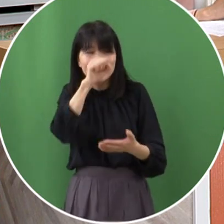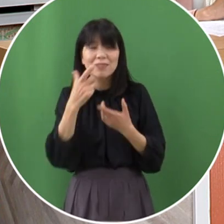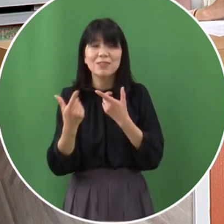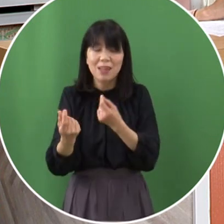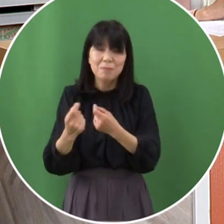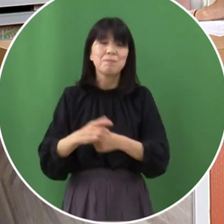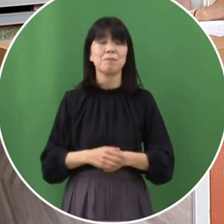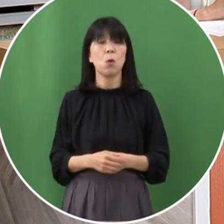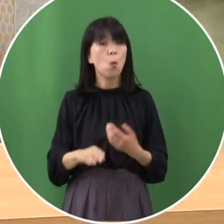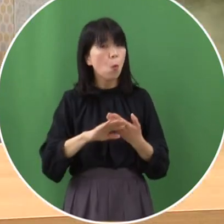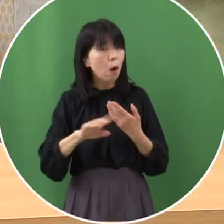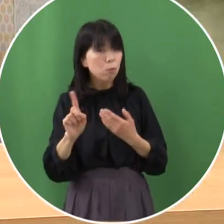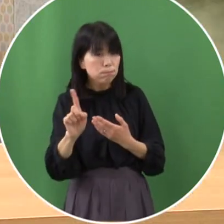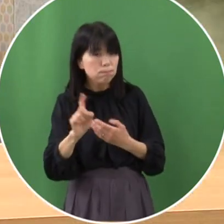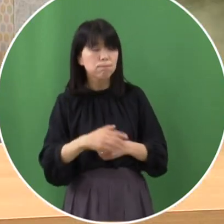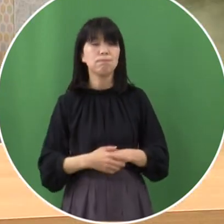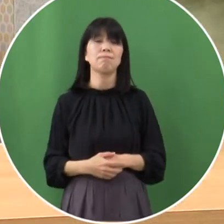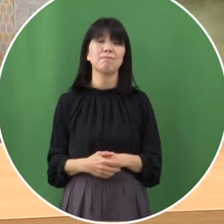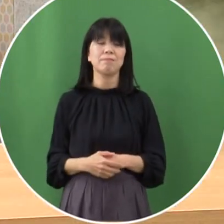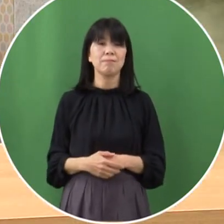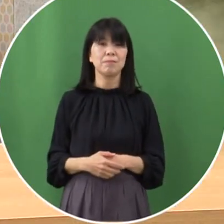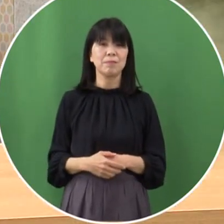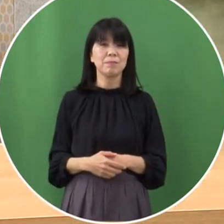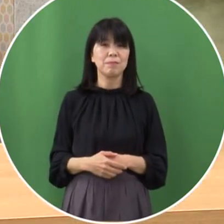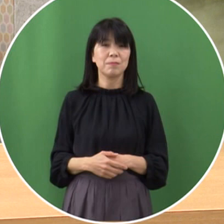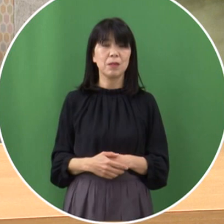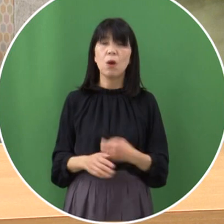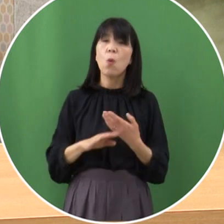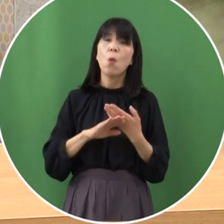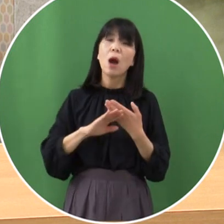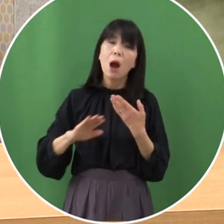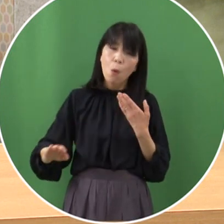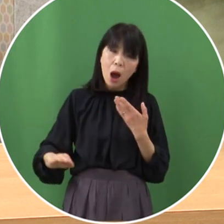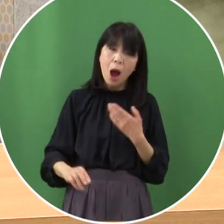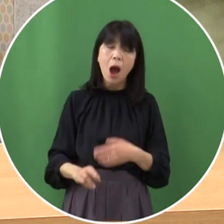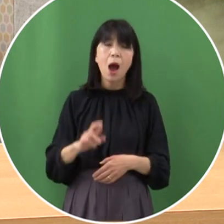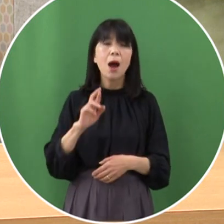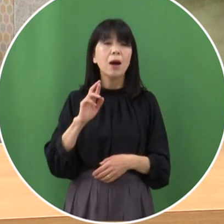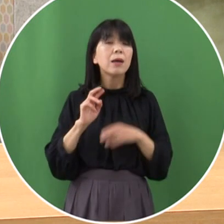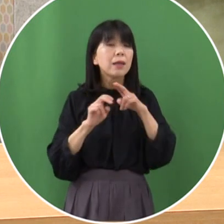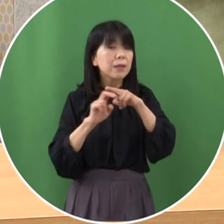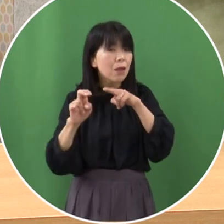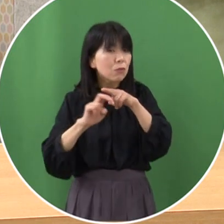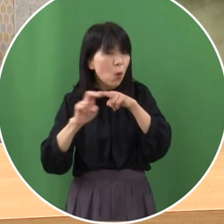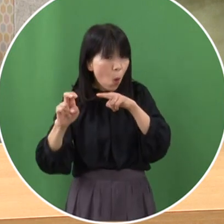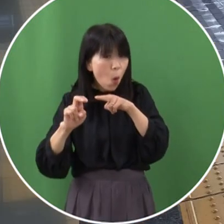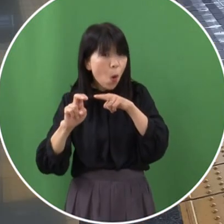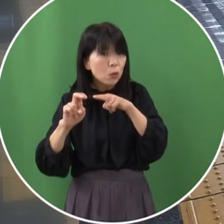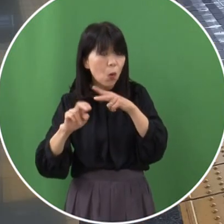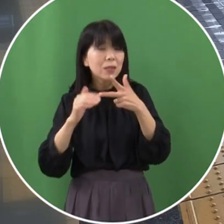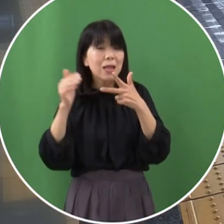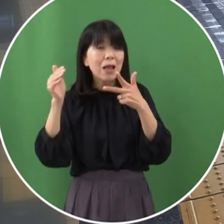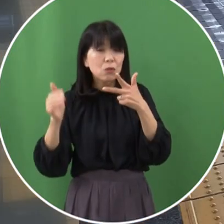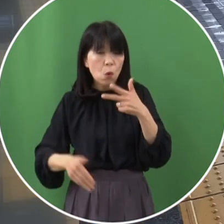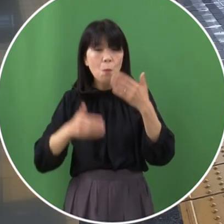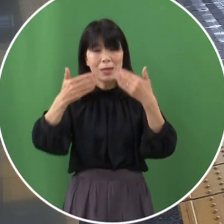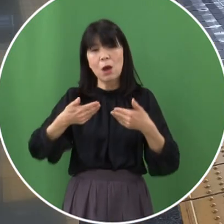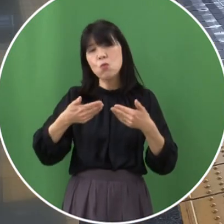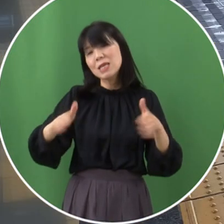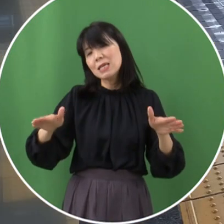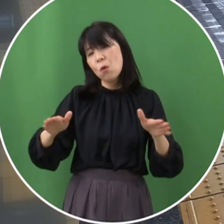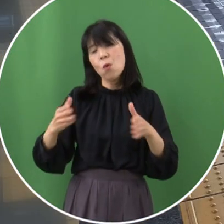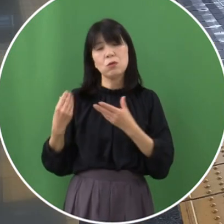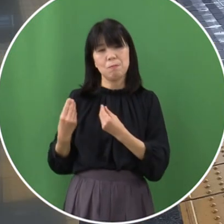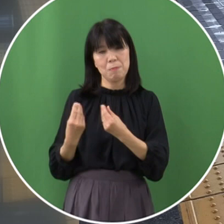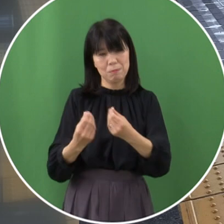か？ はい、その他鉄道施設のバリアフリー化を引き続き進めていきます。ホームドアの設置